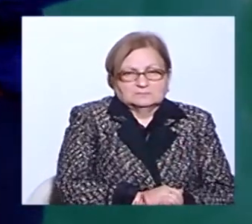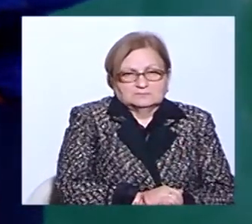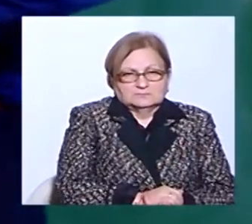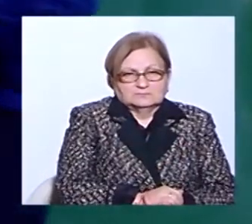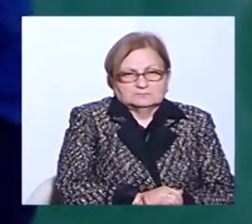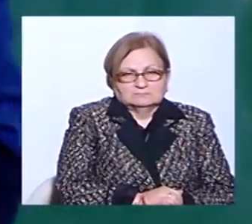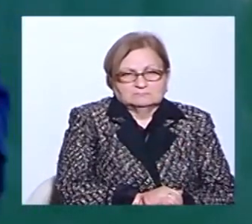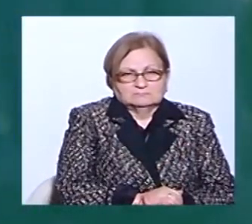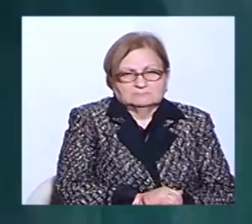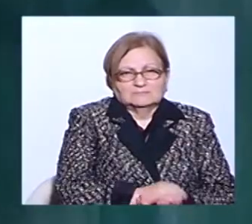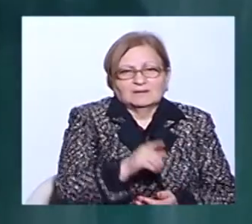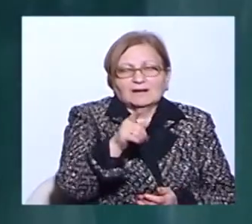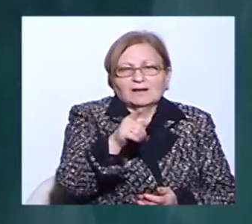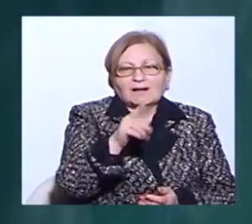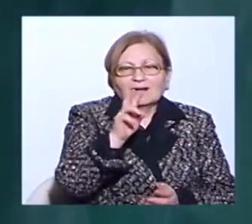Es is nishania.